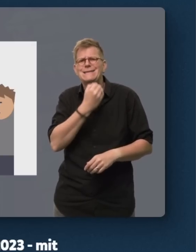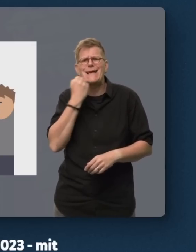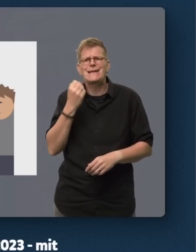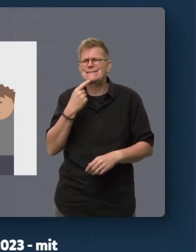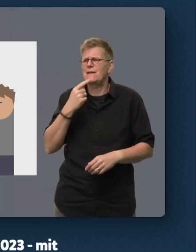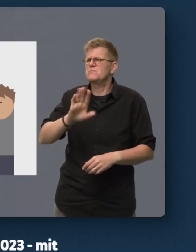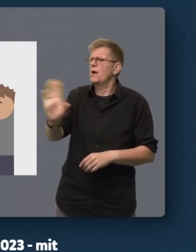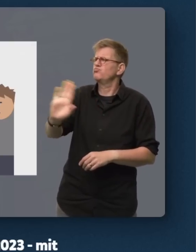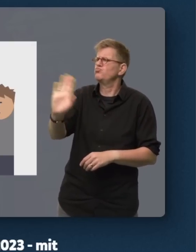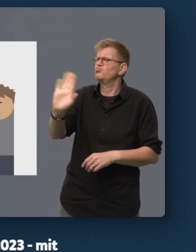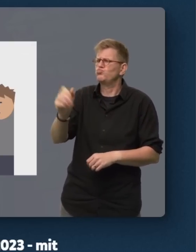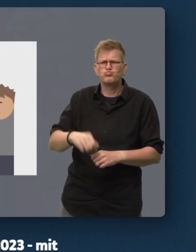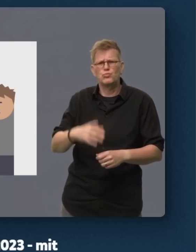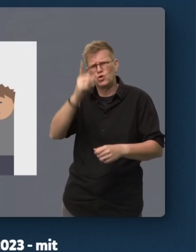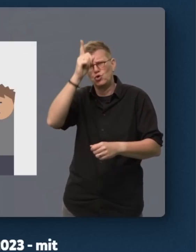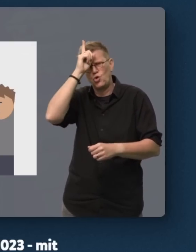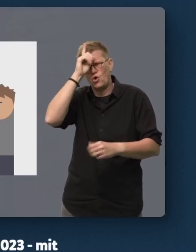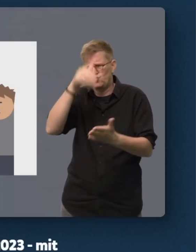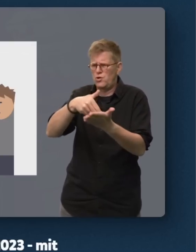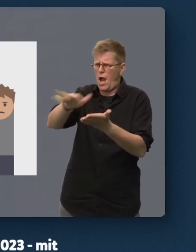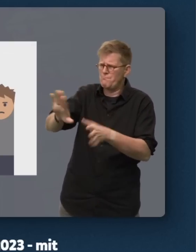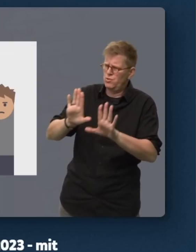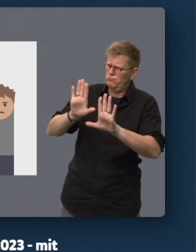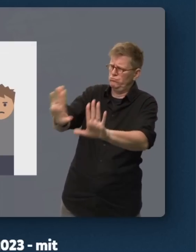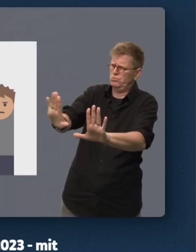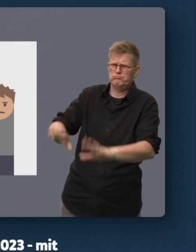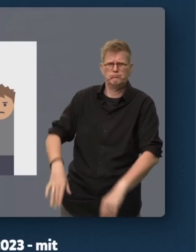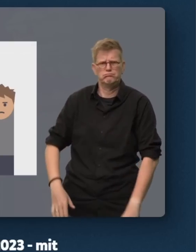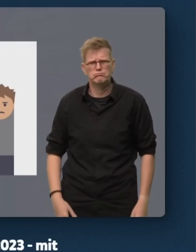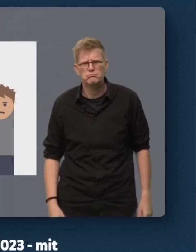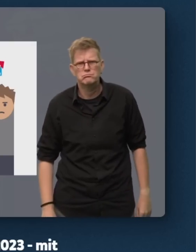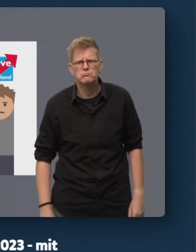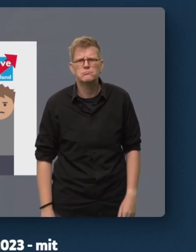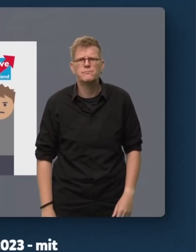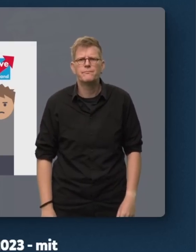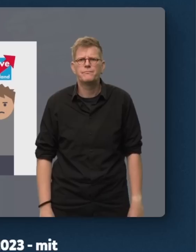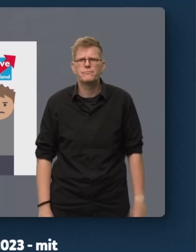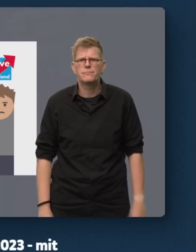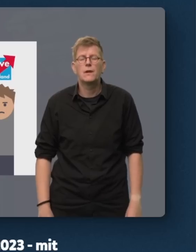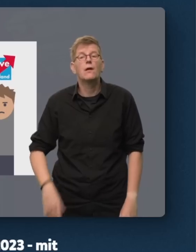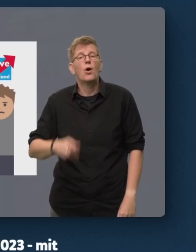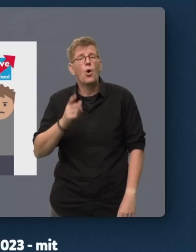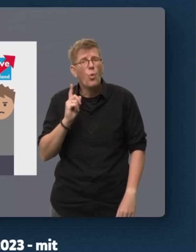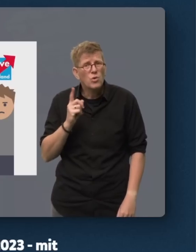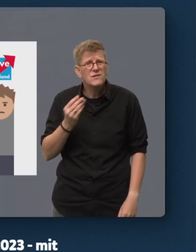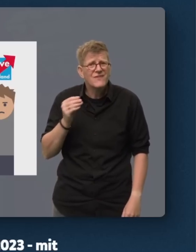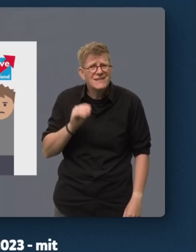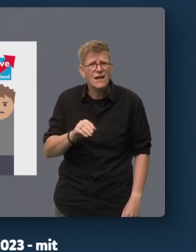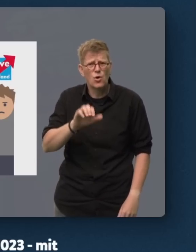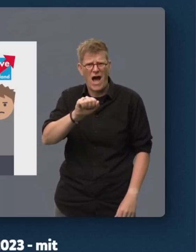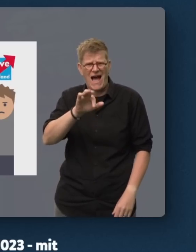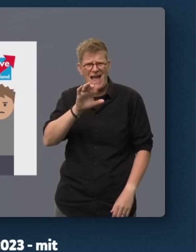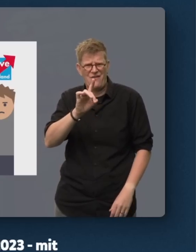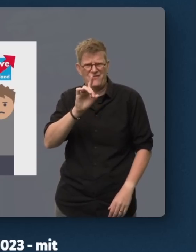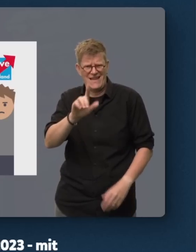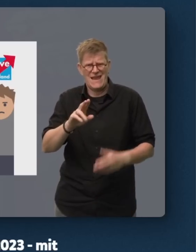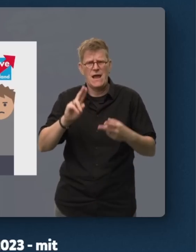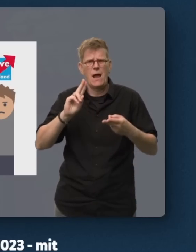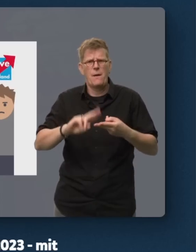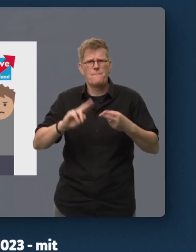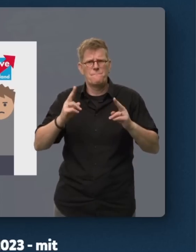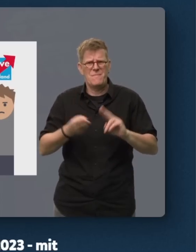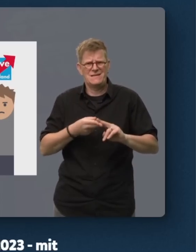aus Deutschland außerdem reden einige afd-mitglieder immer wieder